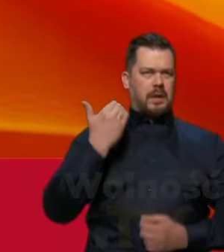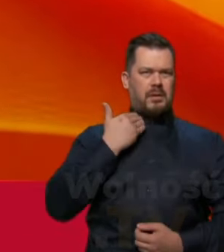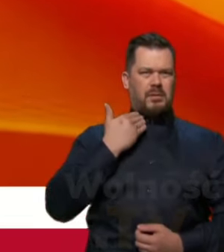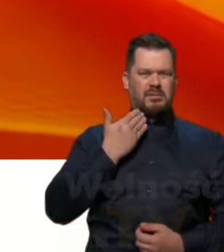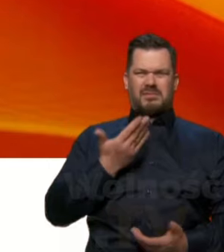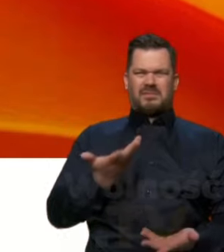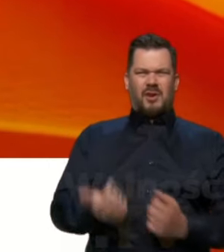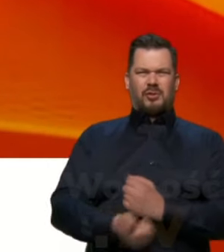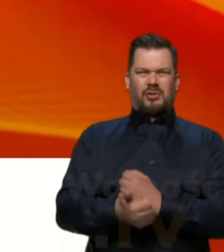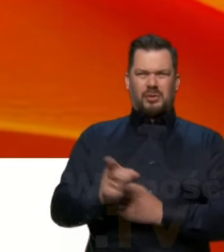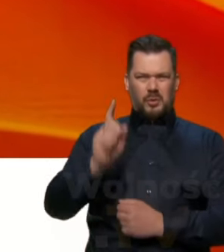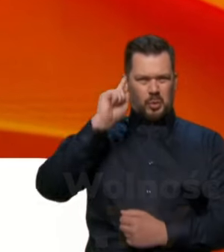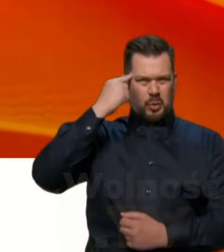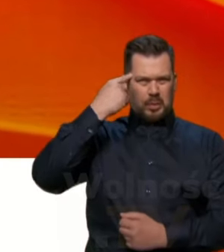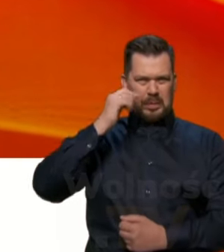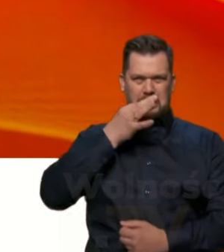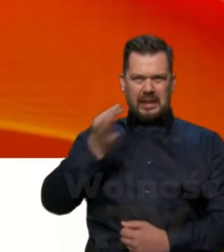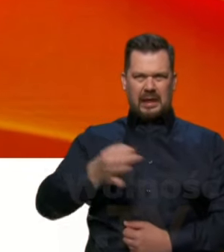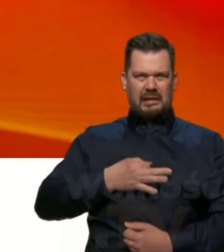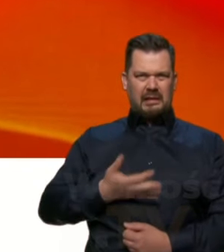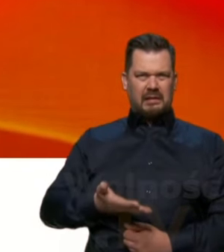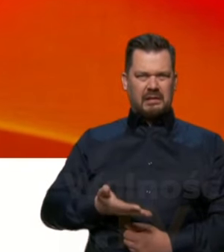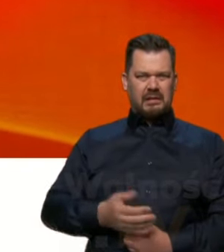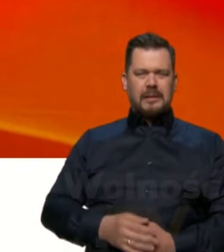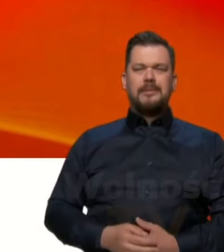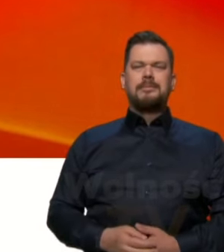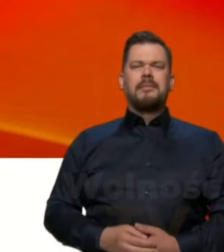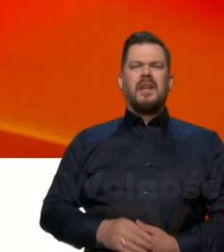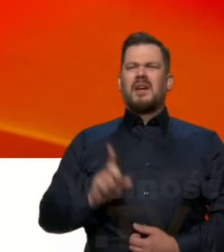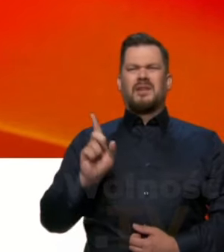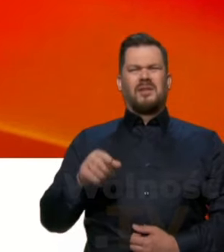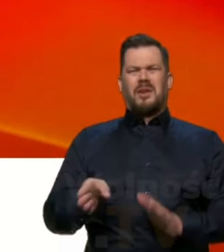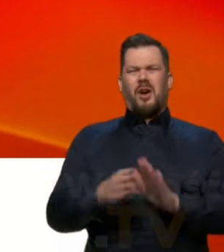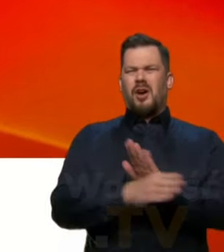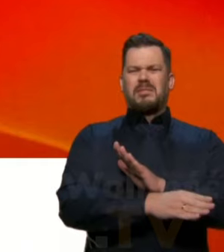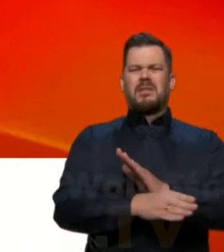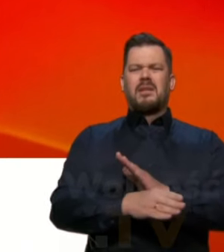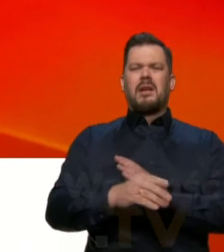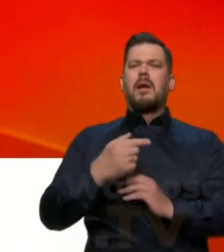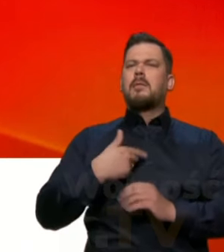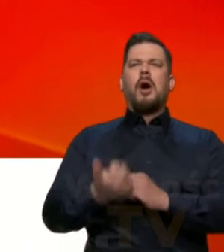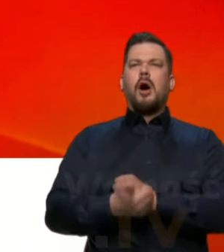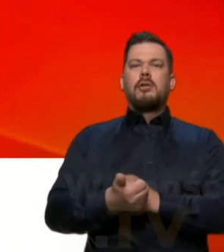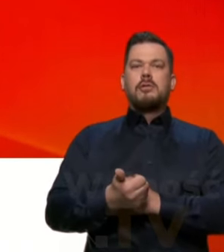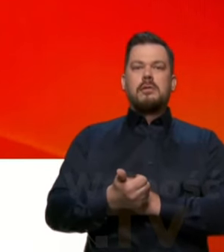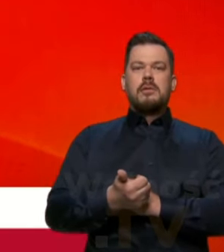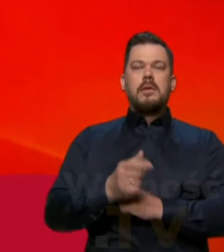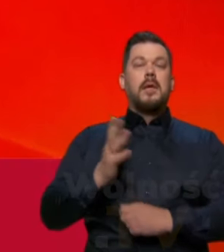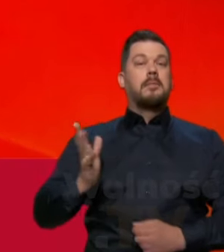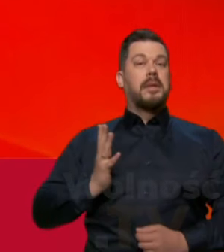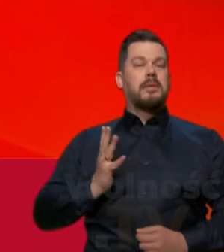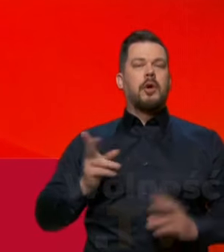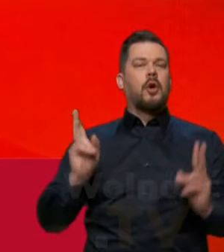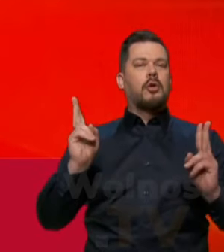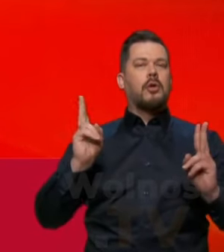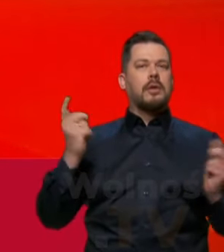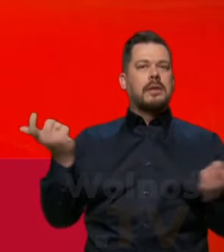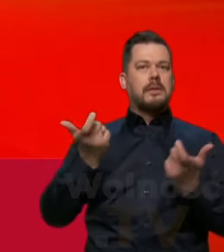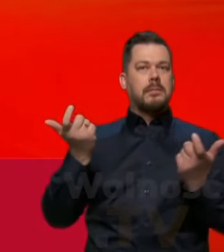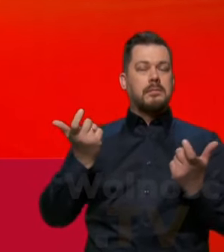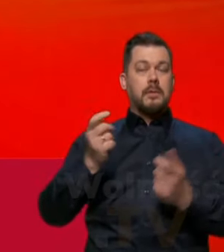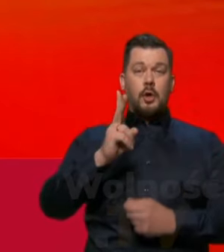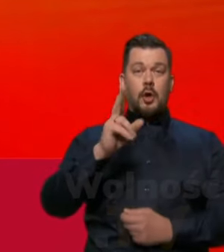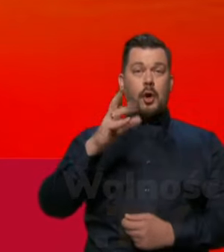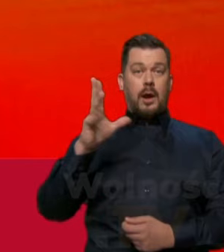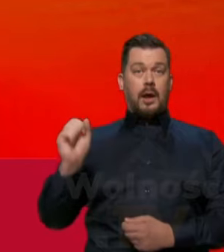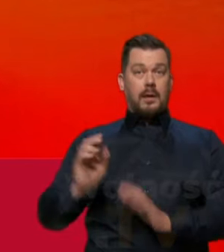nie będę na takie głupie pytanie odpowiadał. Mnie chodzi o, żeby ludzie w Warszawie byli bezpieczni. A kto nam zagraża? W Korei